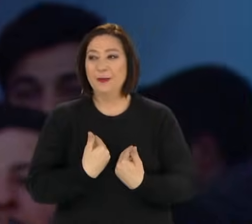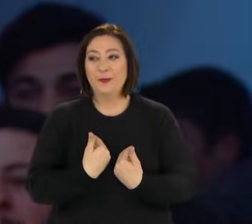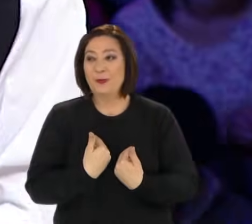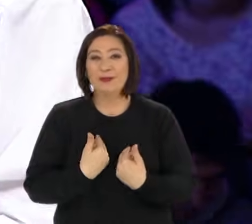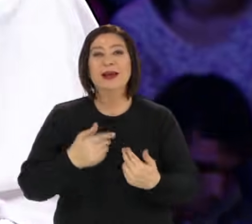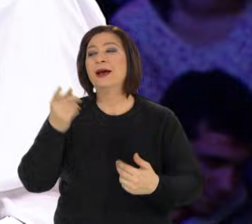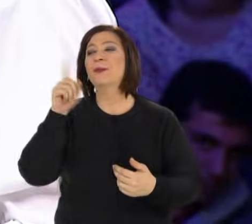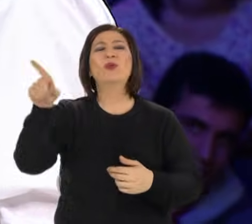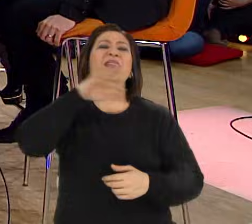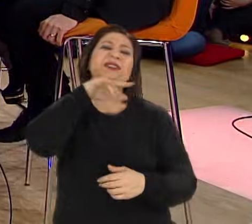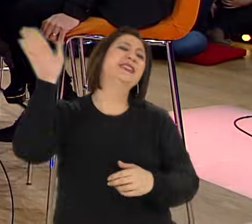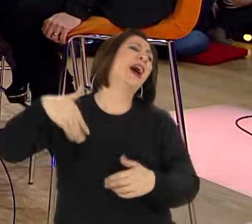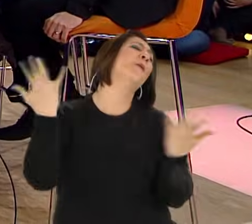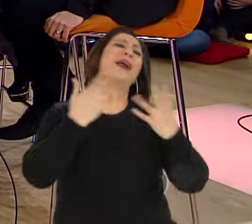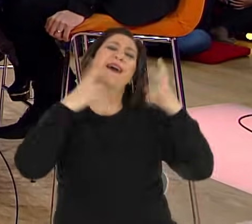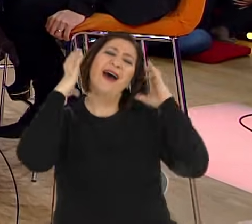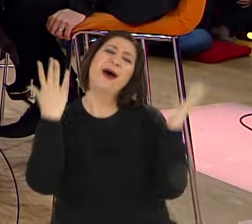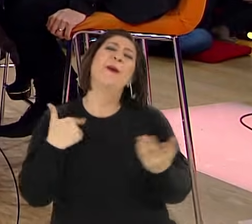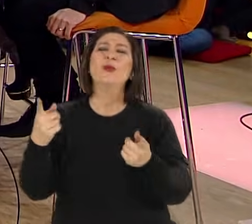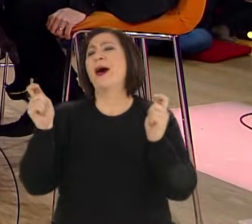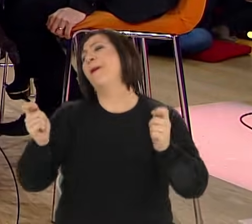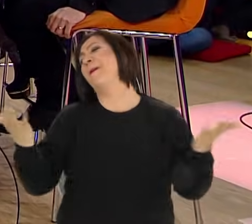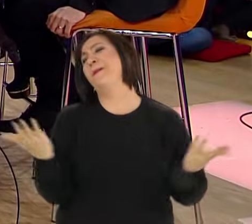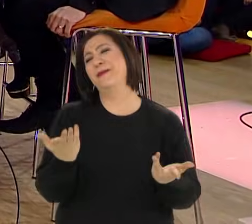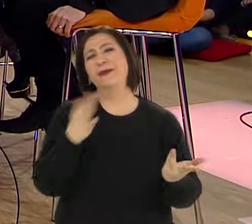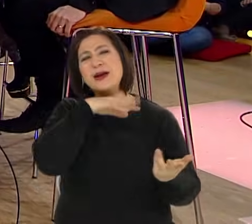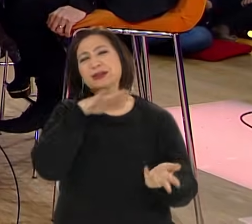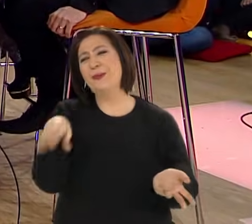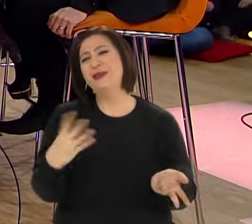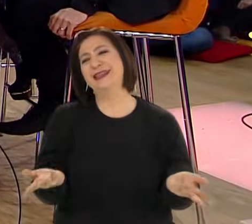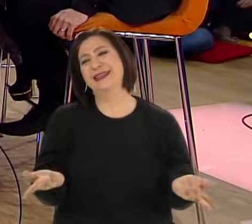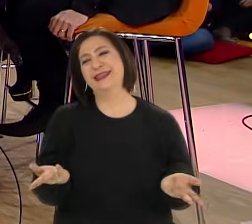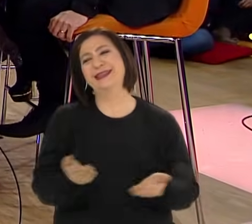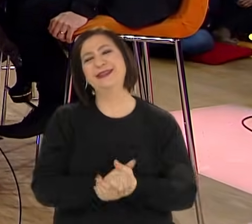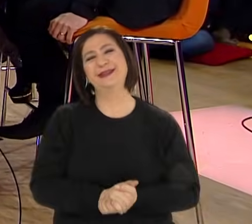baştan... Reyhan, bir daha bu yaşları geçmişi... çağırma. Ben böyle şey gibi.